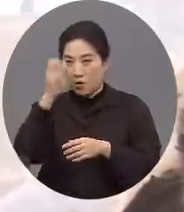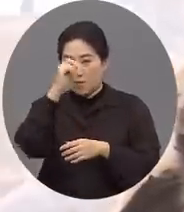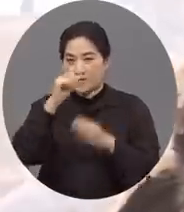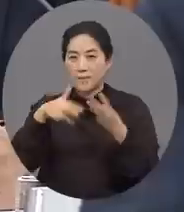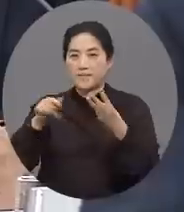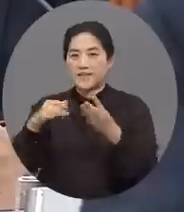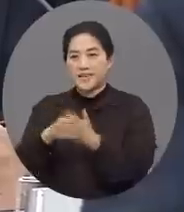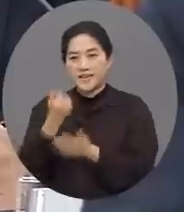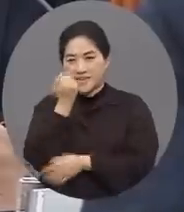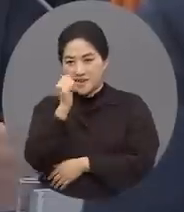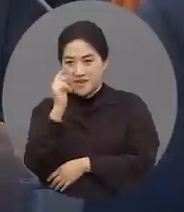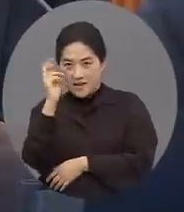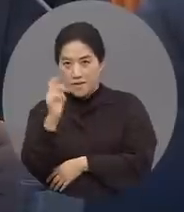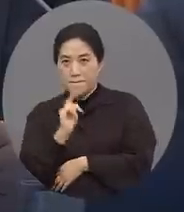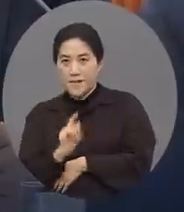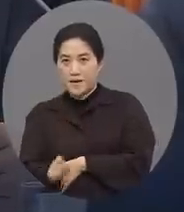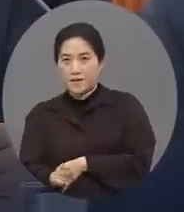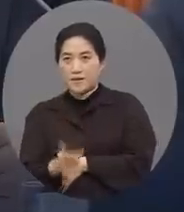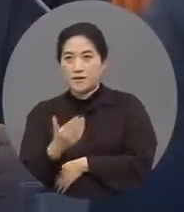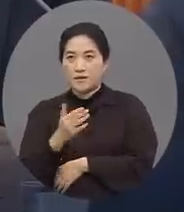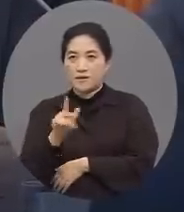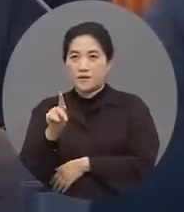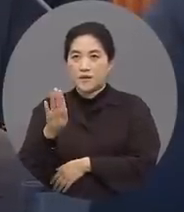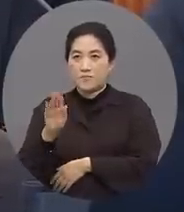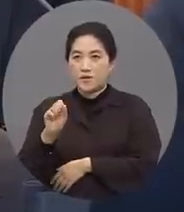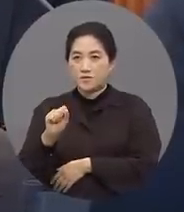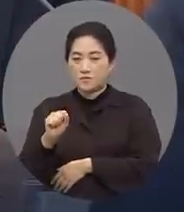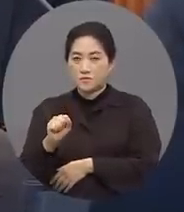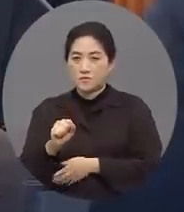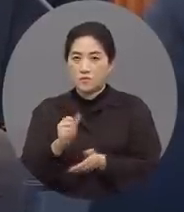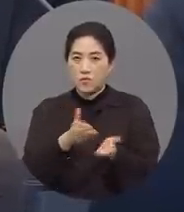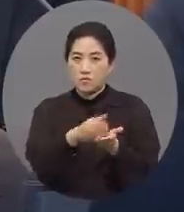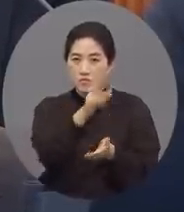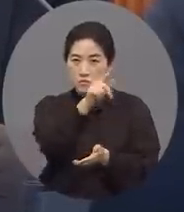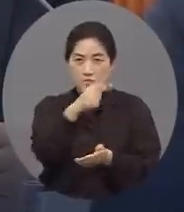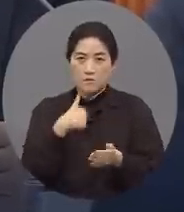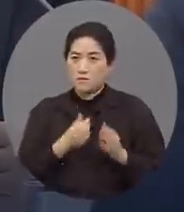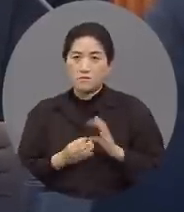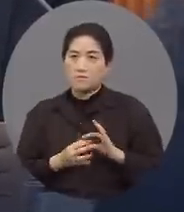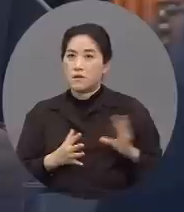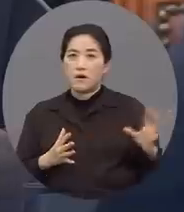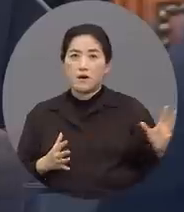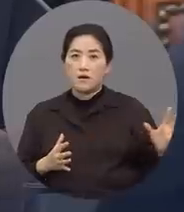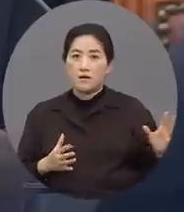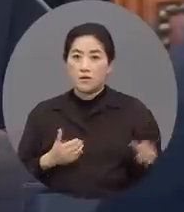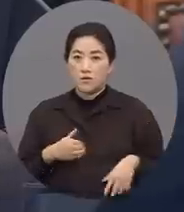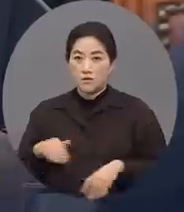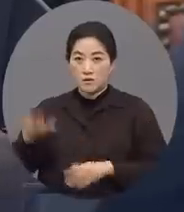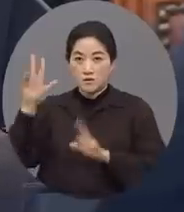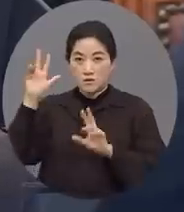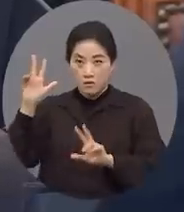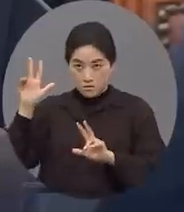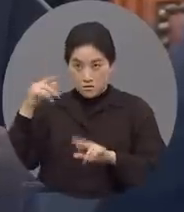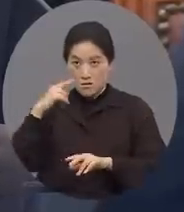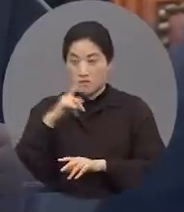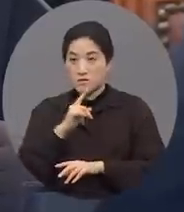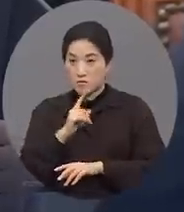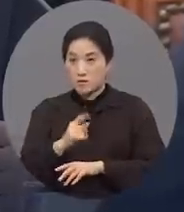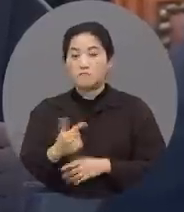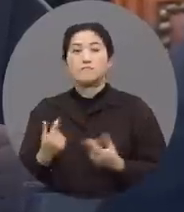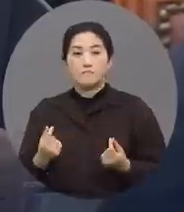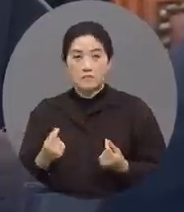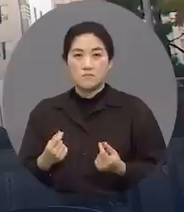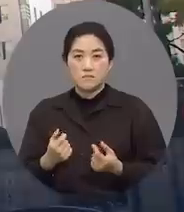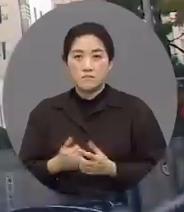지목했습니다. 저는 그 KBS 오보와 전혀 관련이 없다. 저 오늘